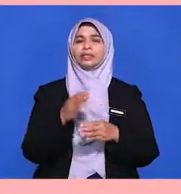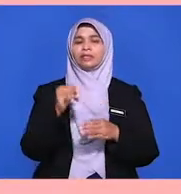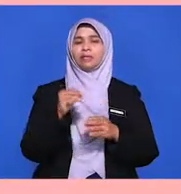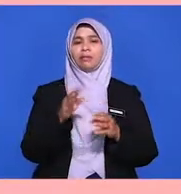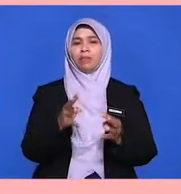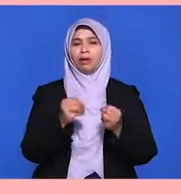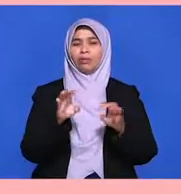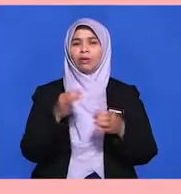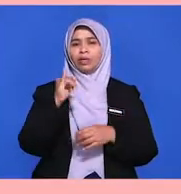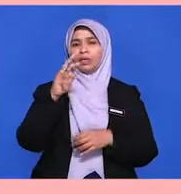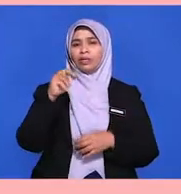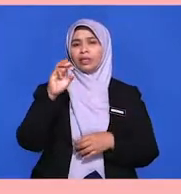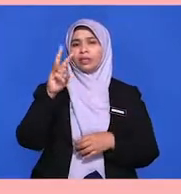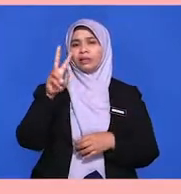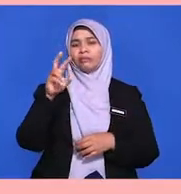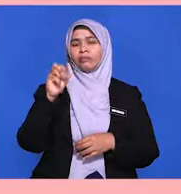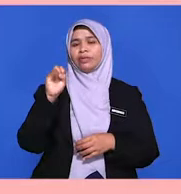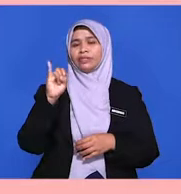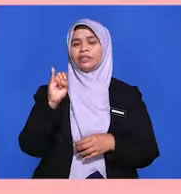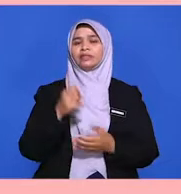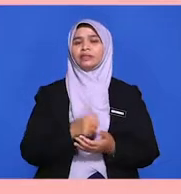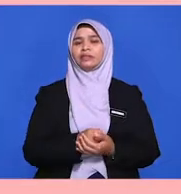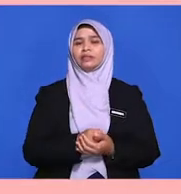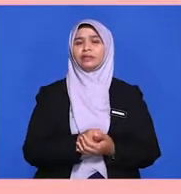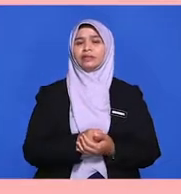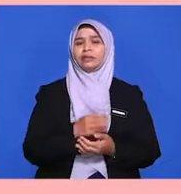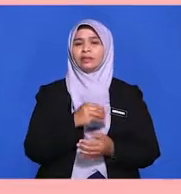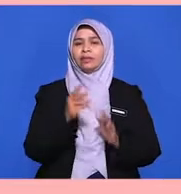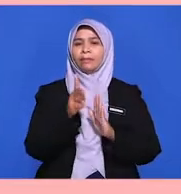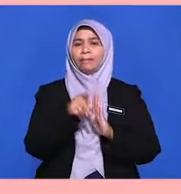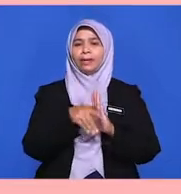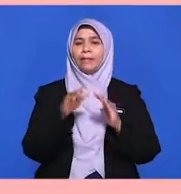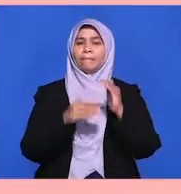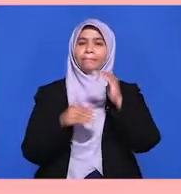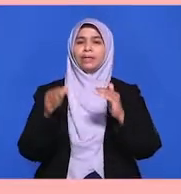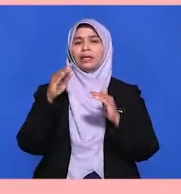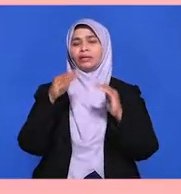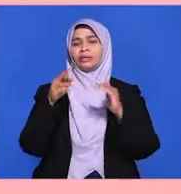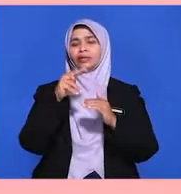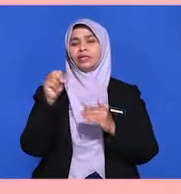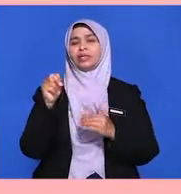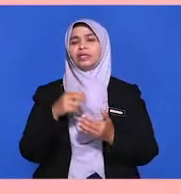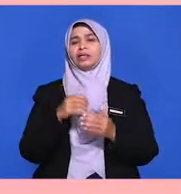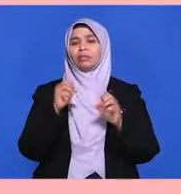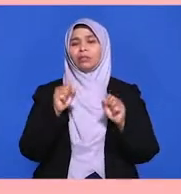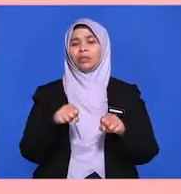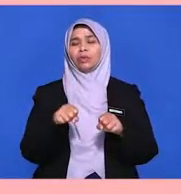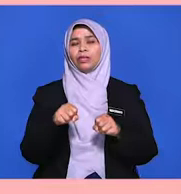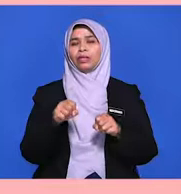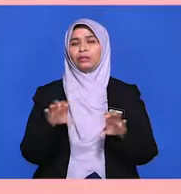inovasi serta penyelidikan dan pembangunan R&D boleh membuat